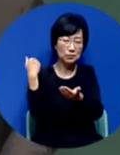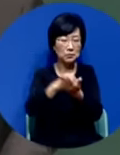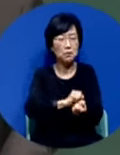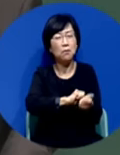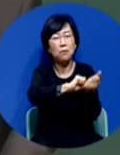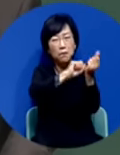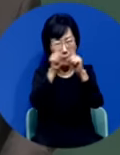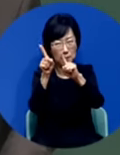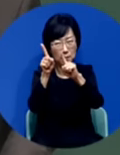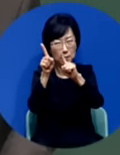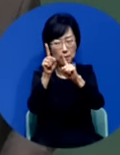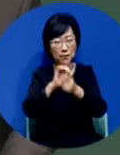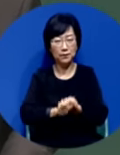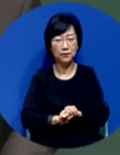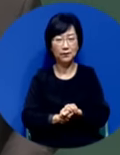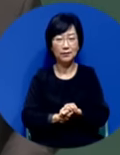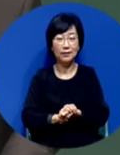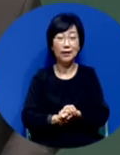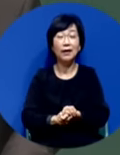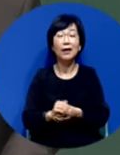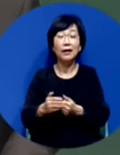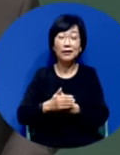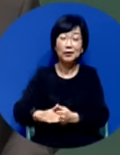여러분이 헌금을 드린 겁니다.